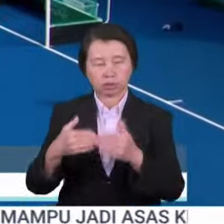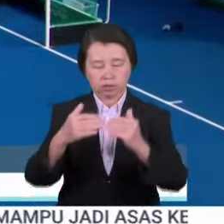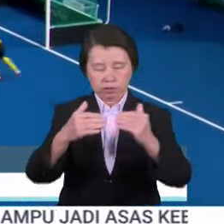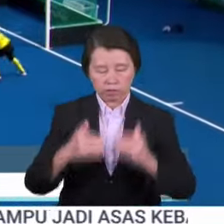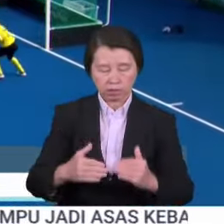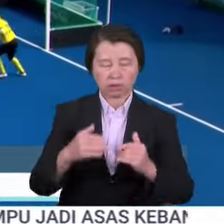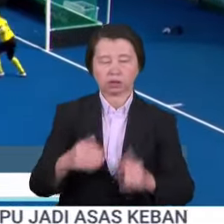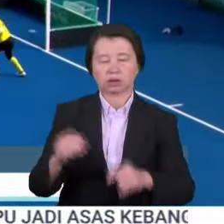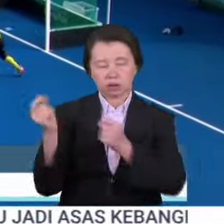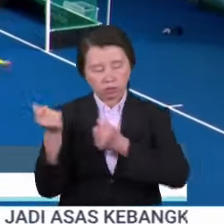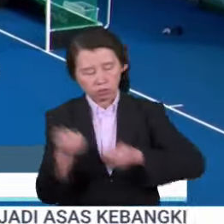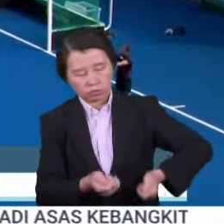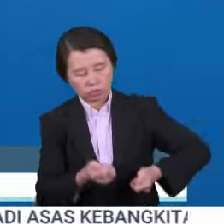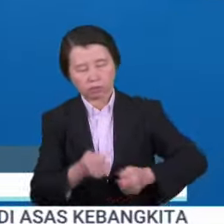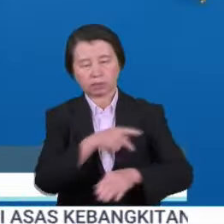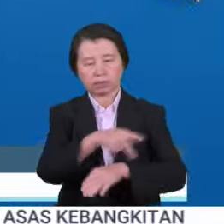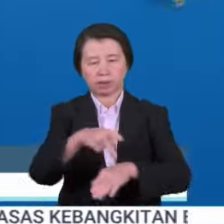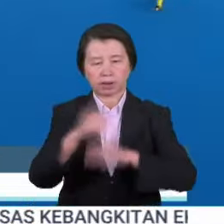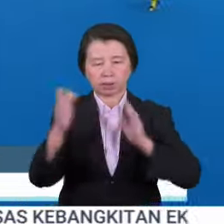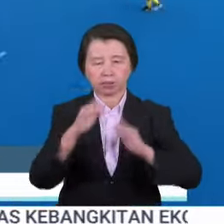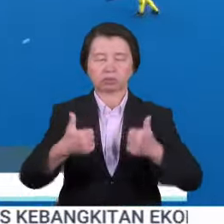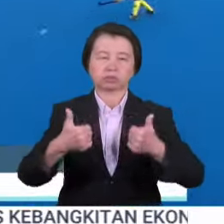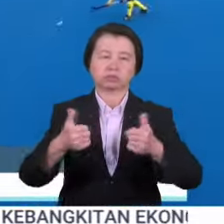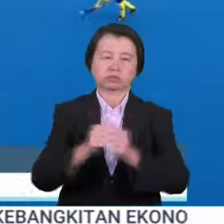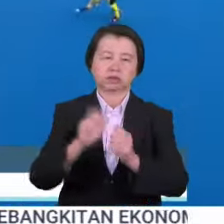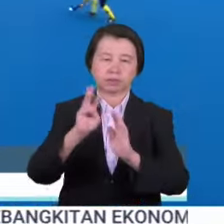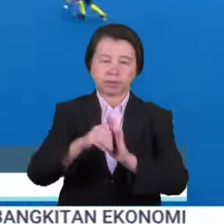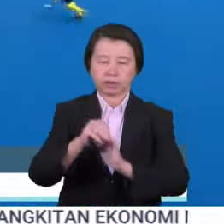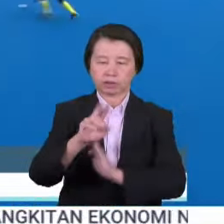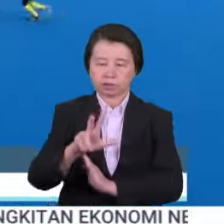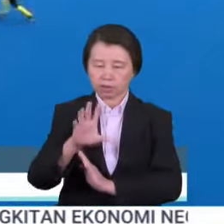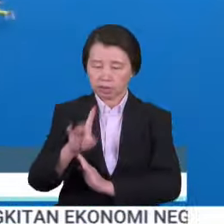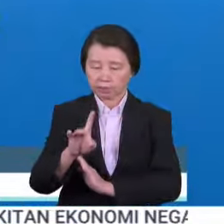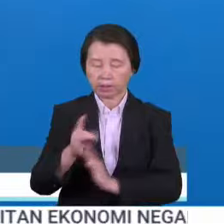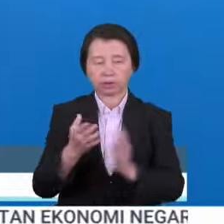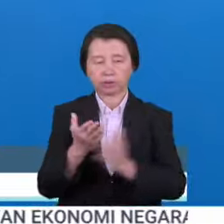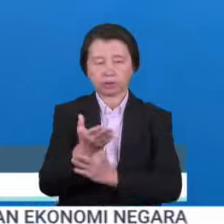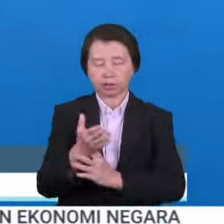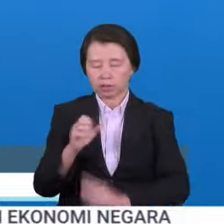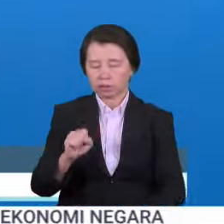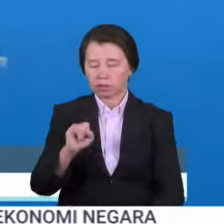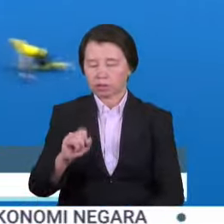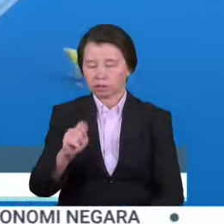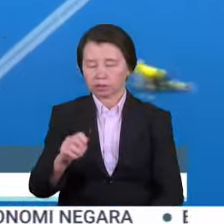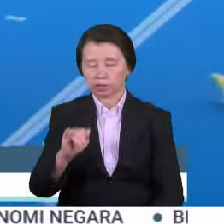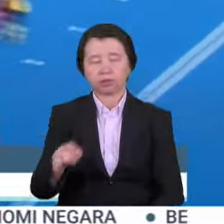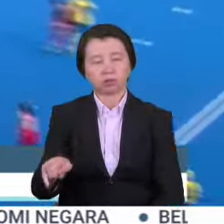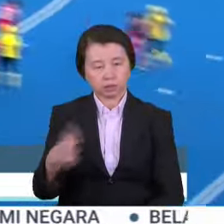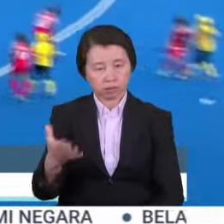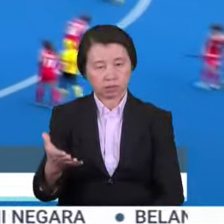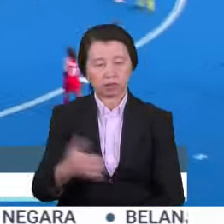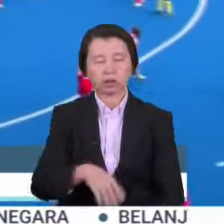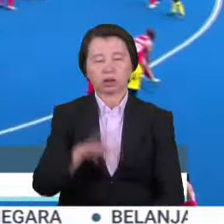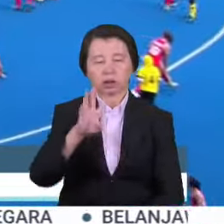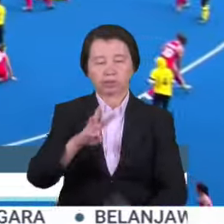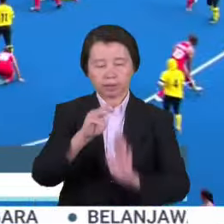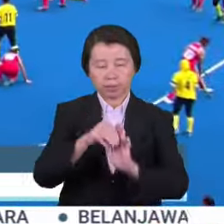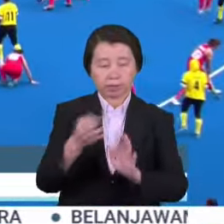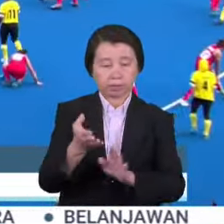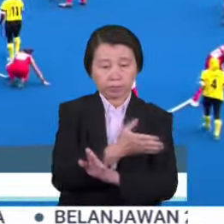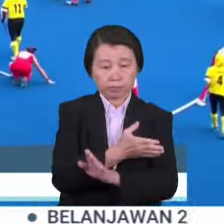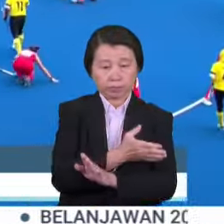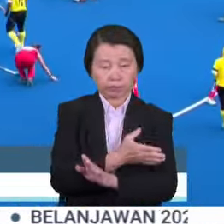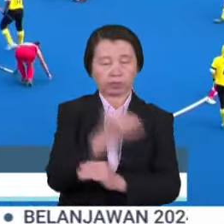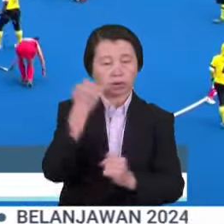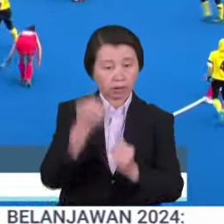masa kedua, gol gerakan Padang Malaysia terhasil pada minit ke-38 menerusi Siti Zulaikha Hussein. 4 minit sebelum masa